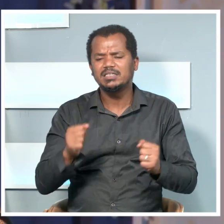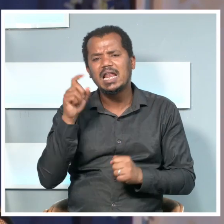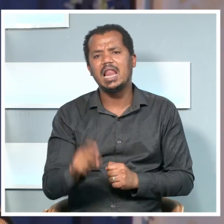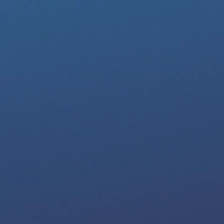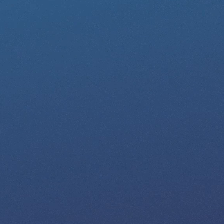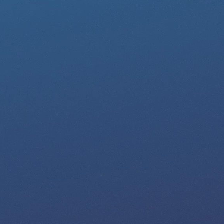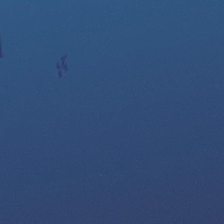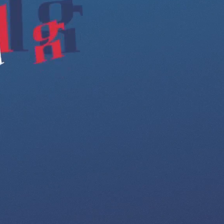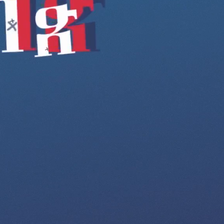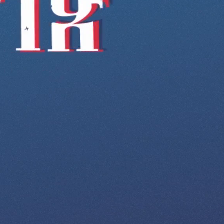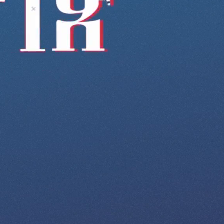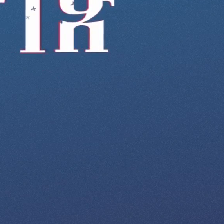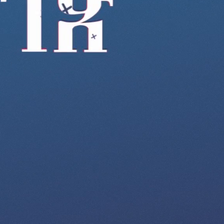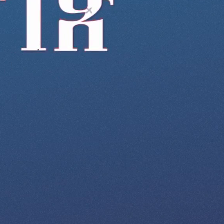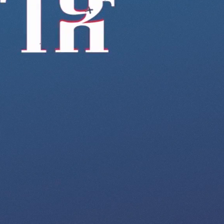አለበት።